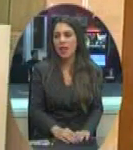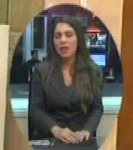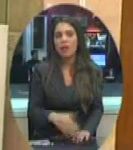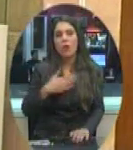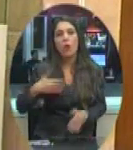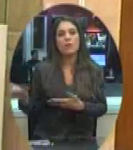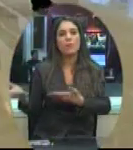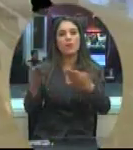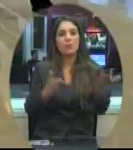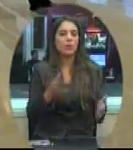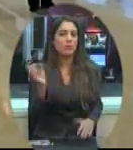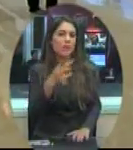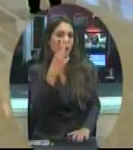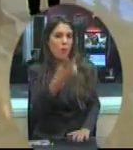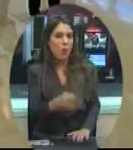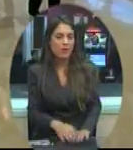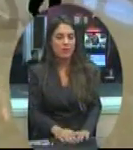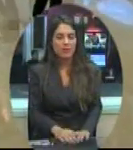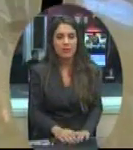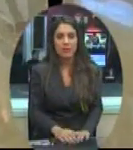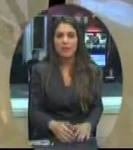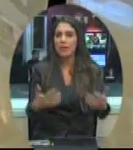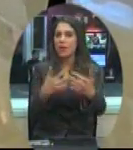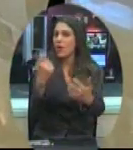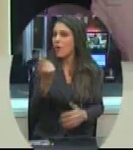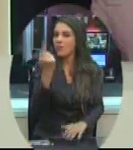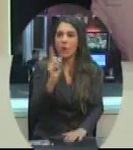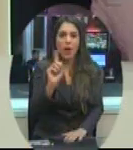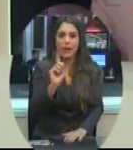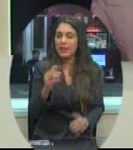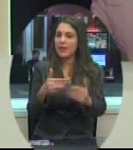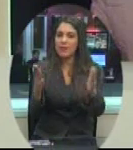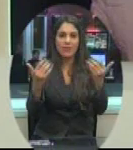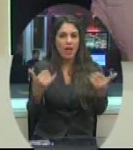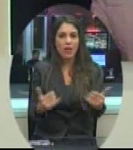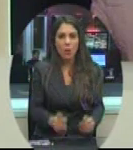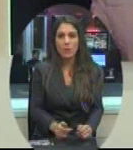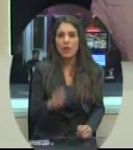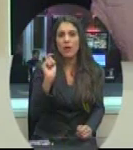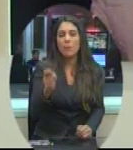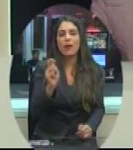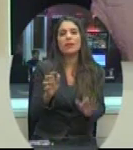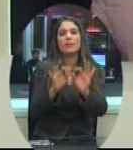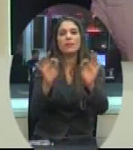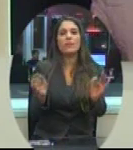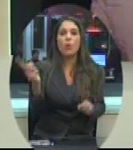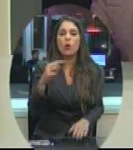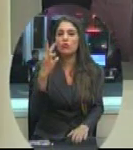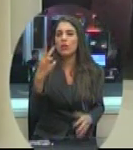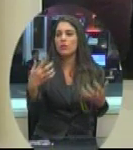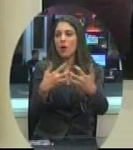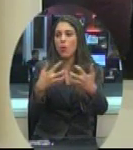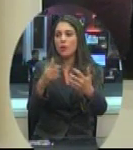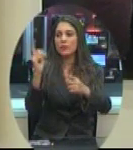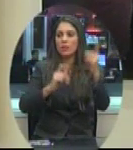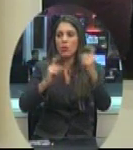שתבואו לראות את זה. וזאת לא התערוכה היחידה שנפתחה היום. בכנסת נכנחו היום גם שתי תערוכות צילומים, האחת